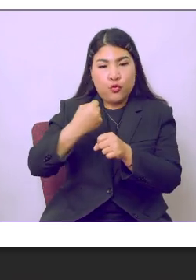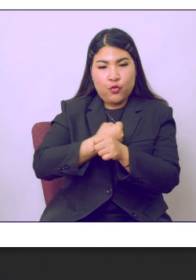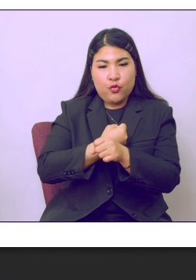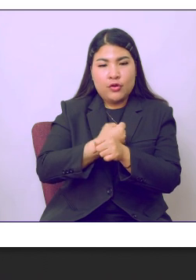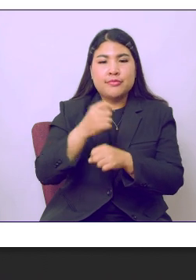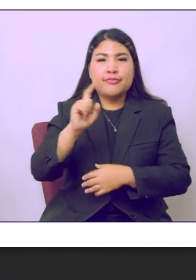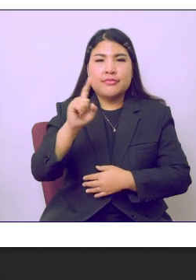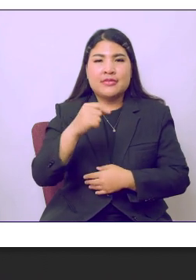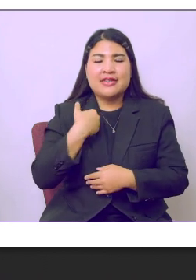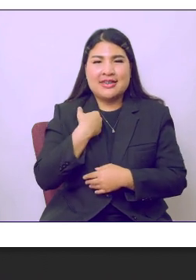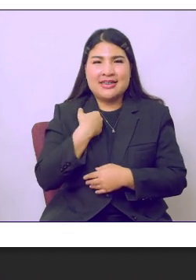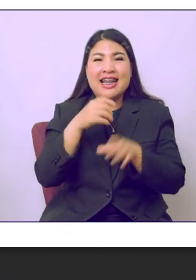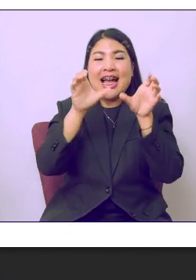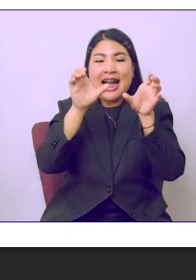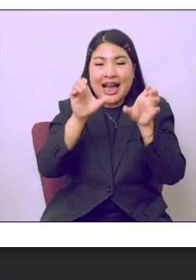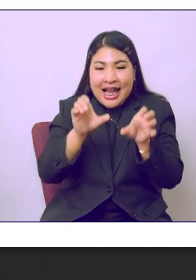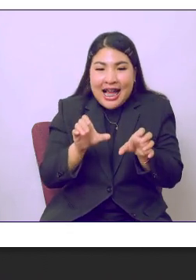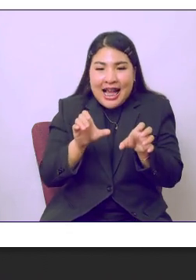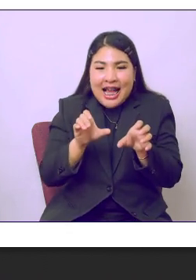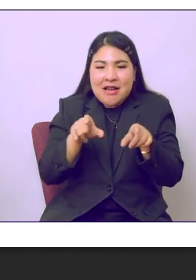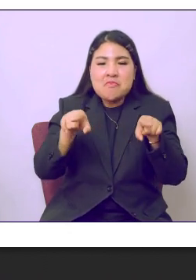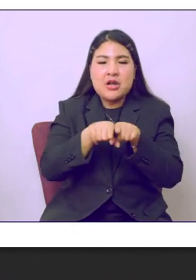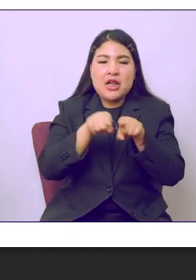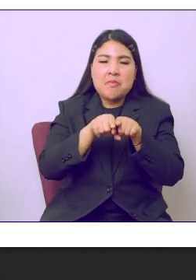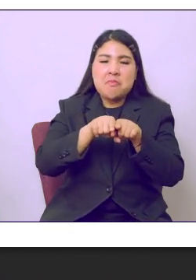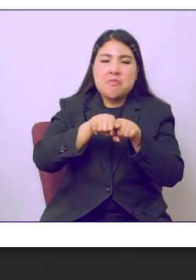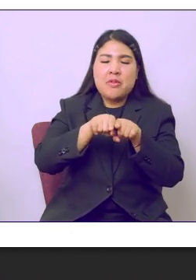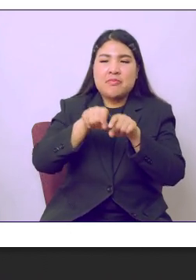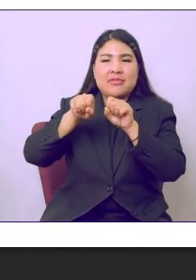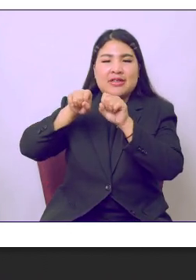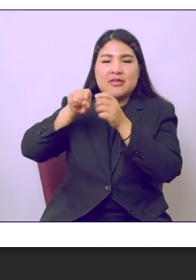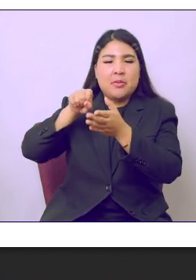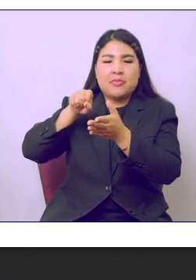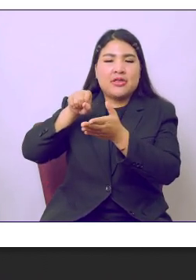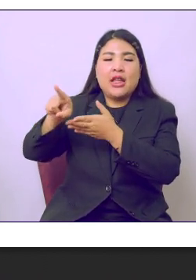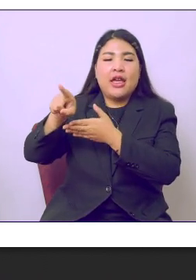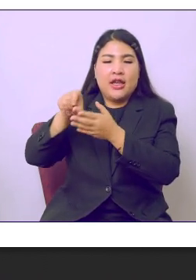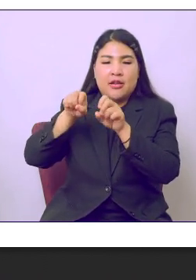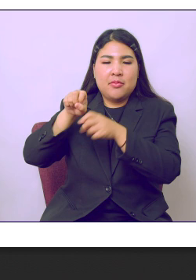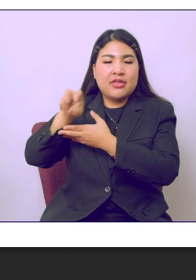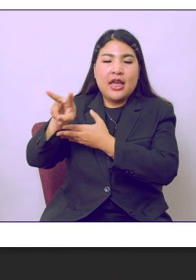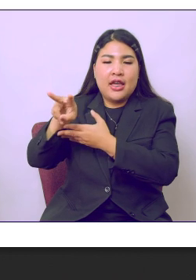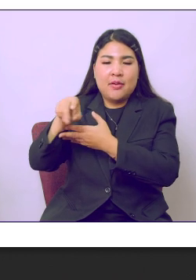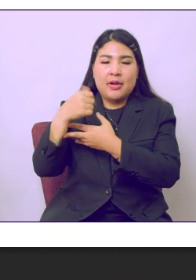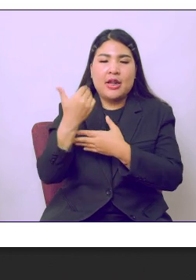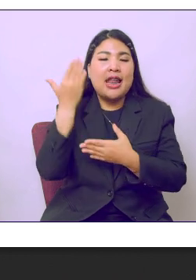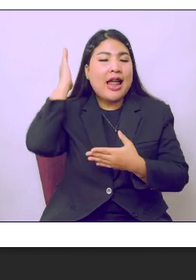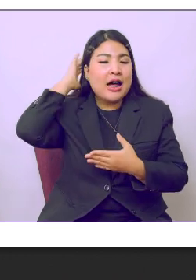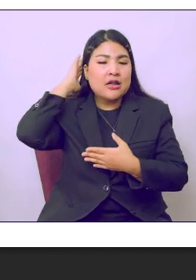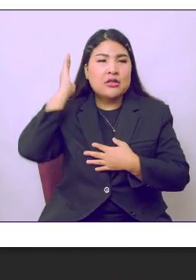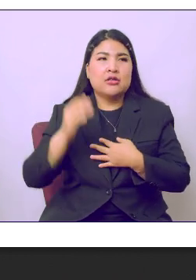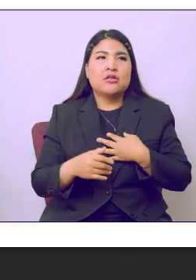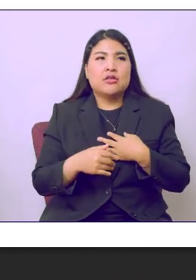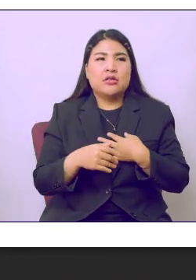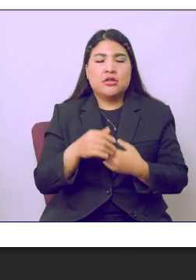ครับขาเตะขาไปด้านหลังเเอาง่ายๆเลยนะครับเตะขาไปด้านหลังนะครับจริงๆจะยืนทำก็ได้ก็จะเหมือนกันนี่แหละนะครับนอนทำกับ